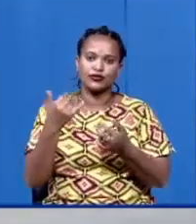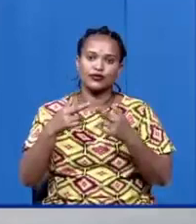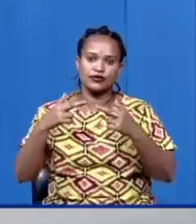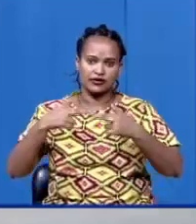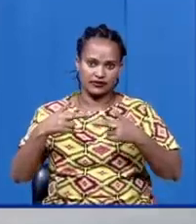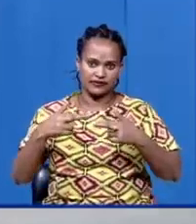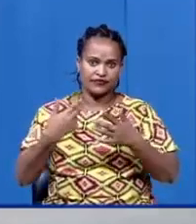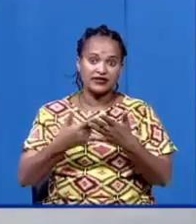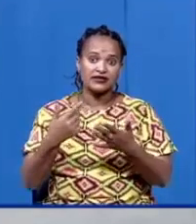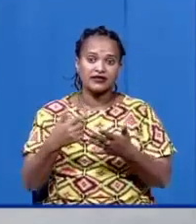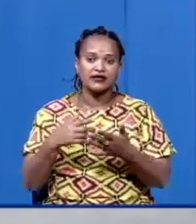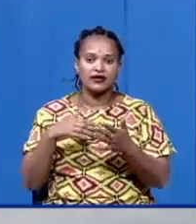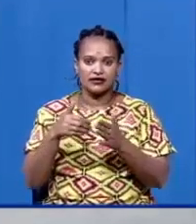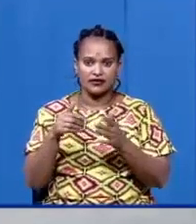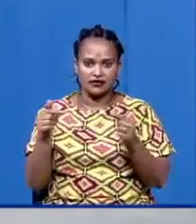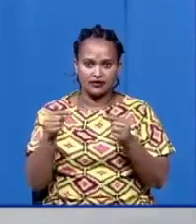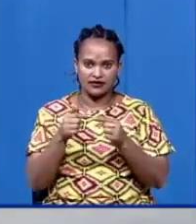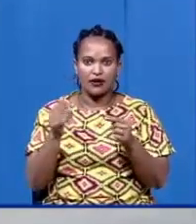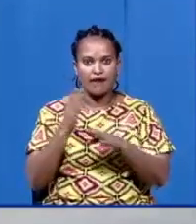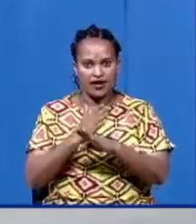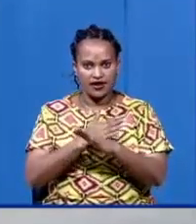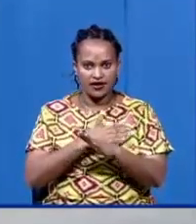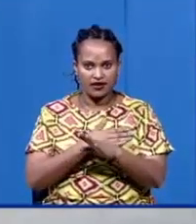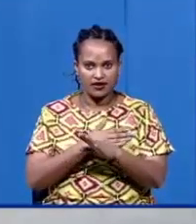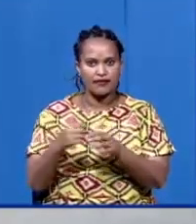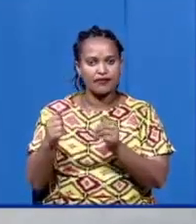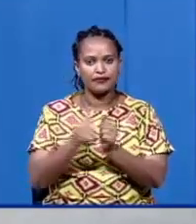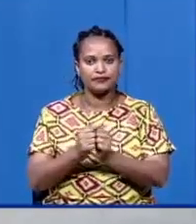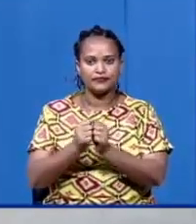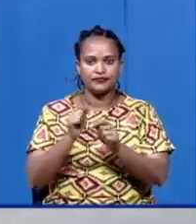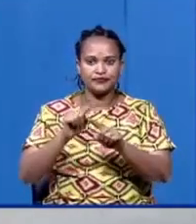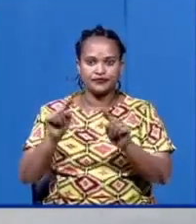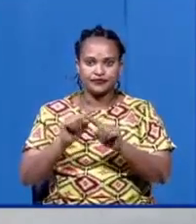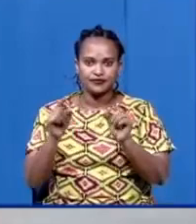سو تركب سو معراريخا